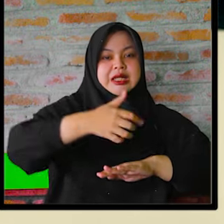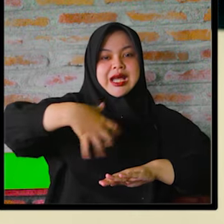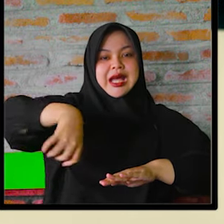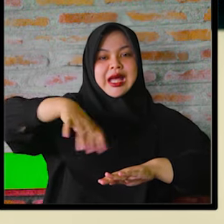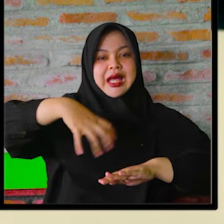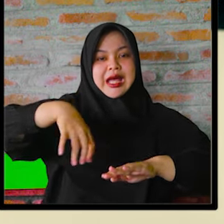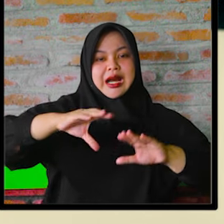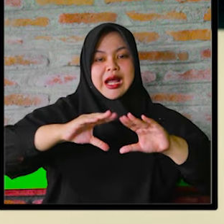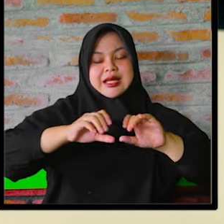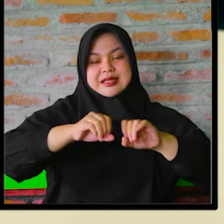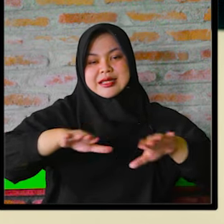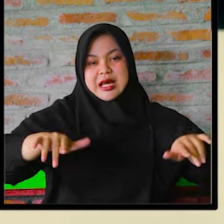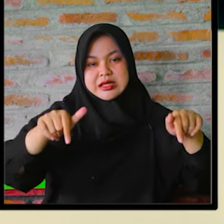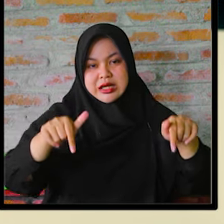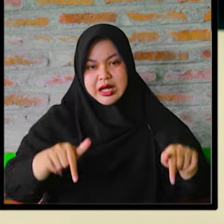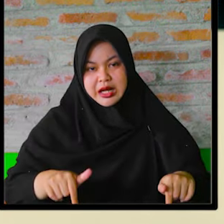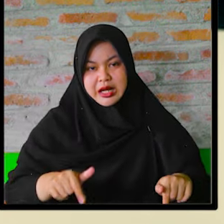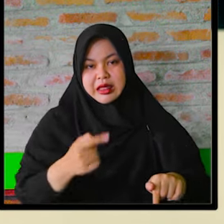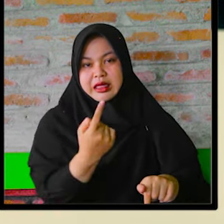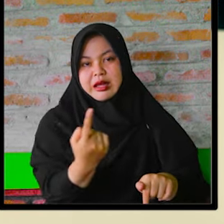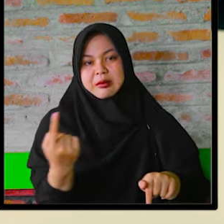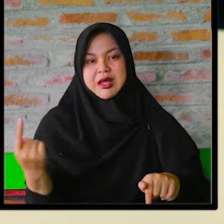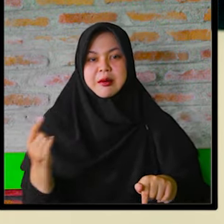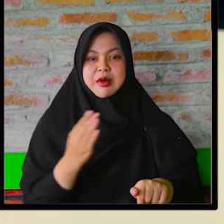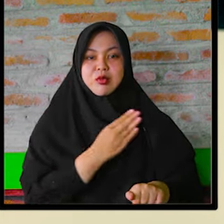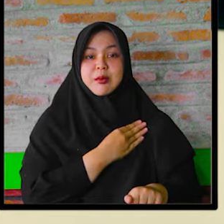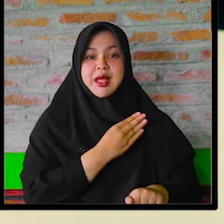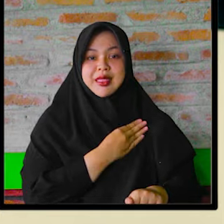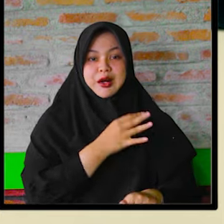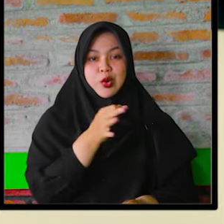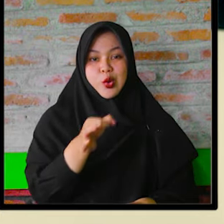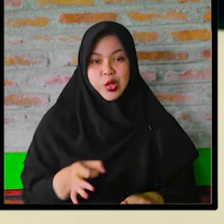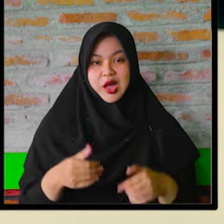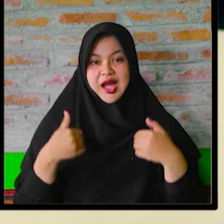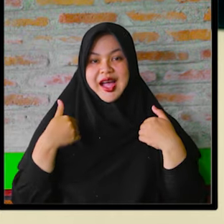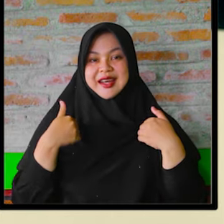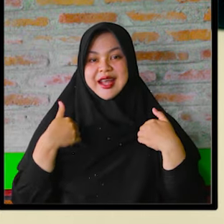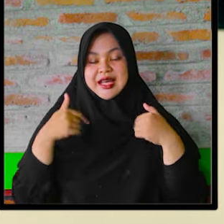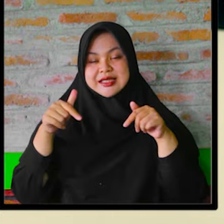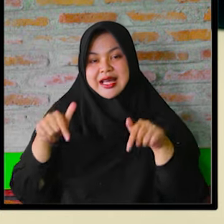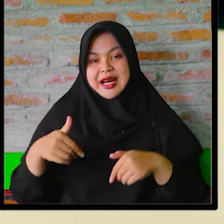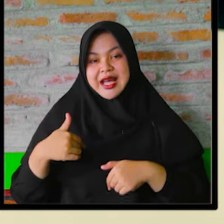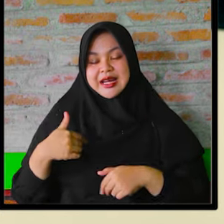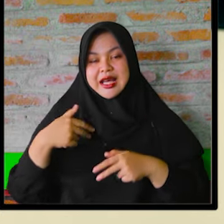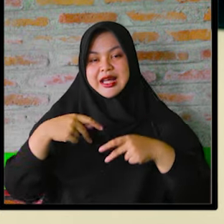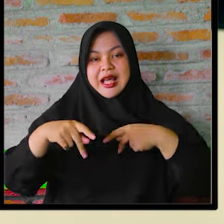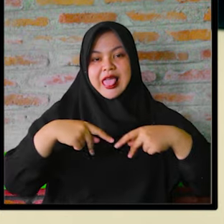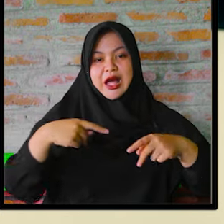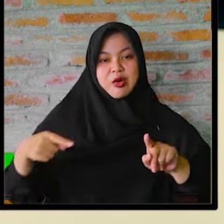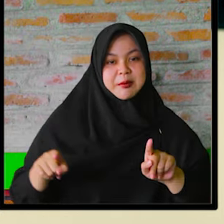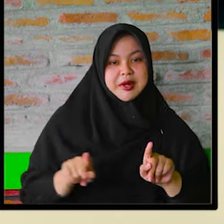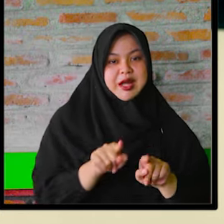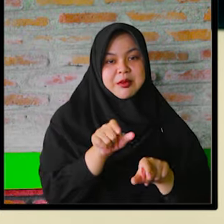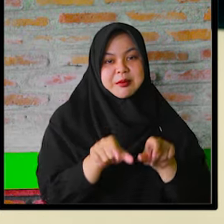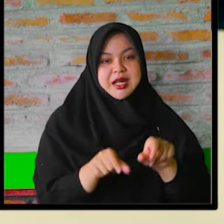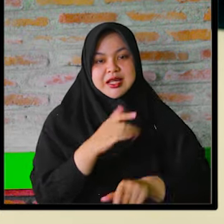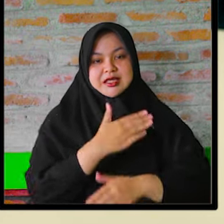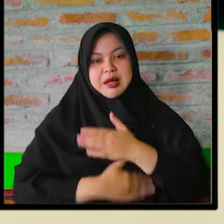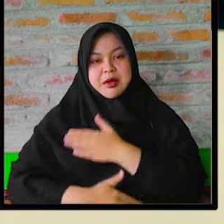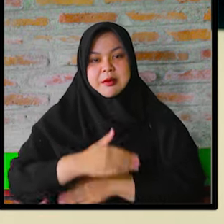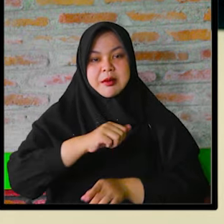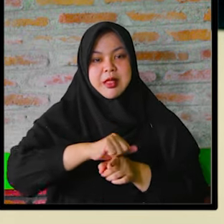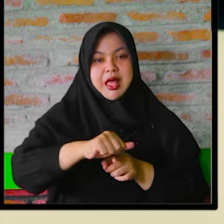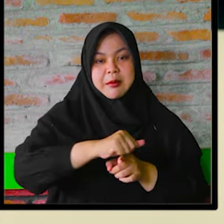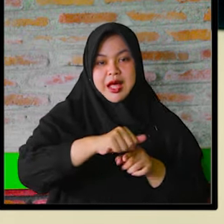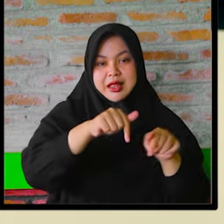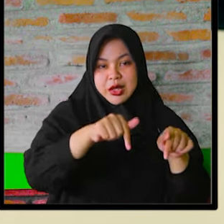kota sekarang sudah ada kalau sekarang kami sudah mempunyai relawan pendamping bagi penyandang disabilitas pelatihan-pelatihan